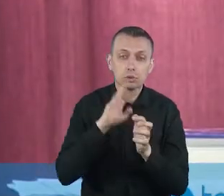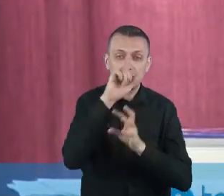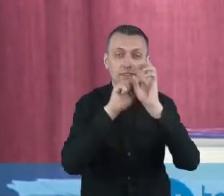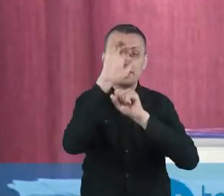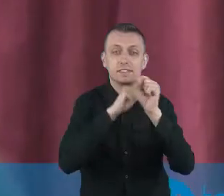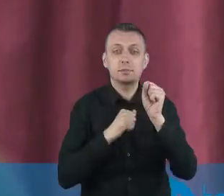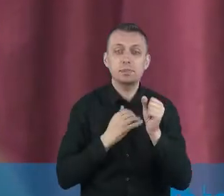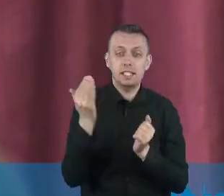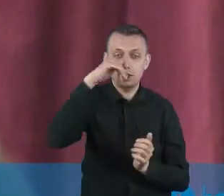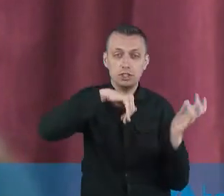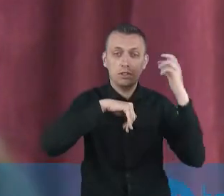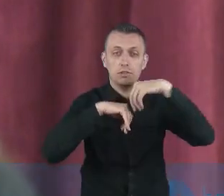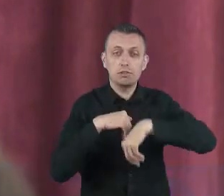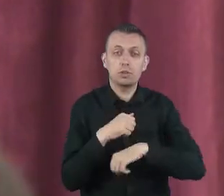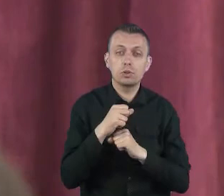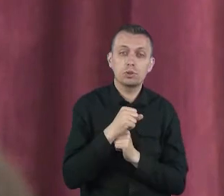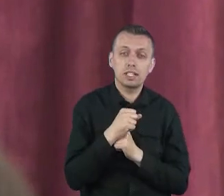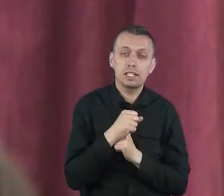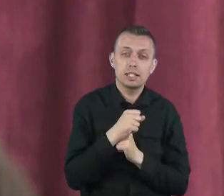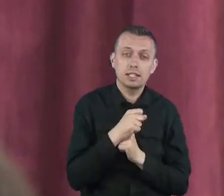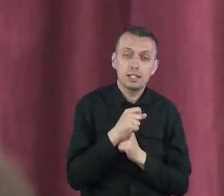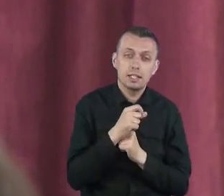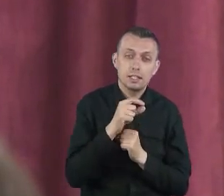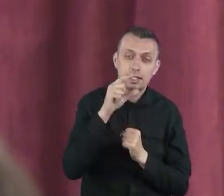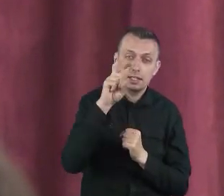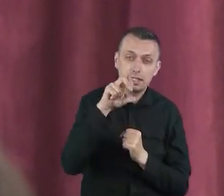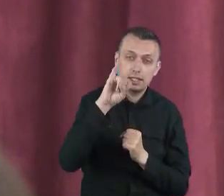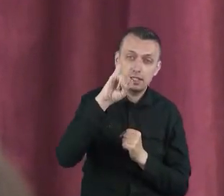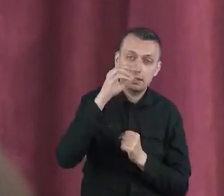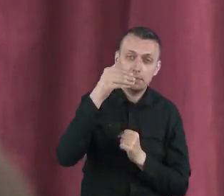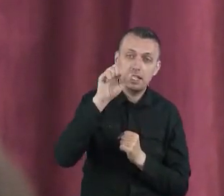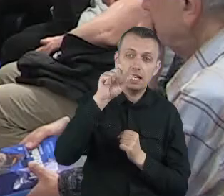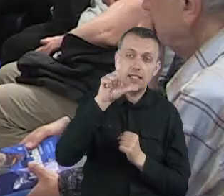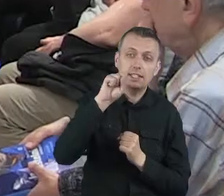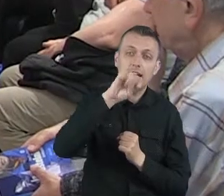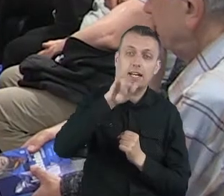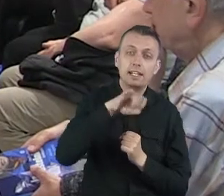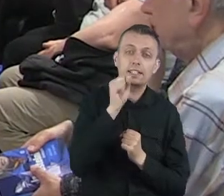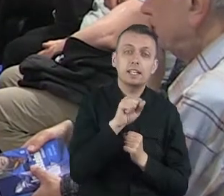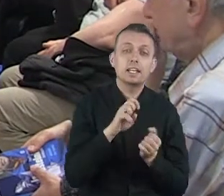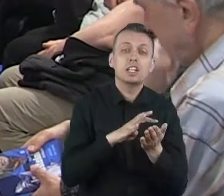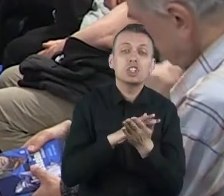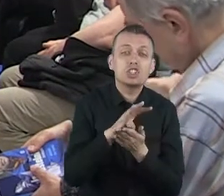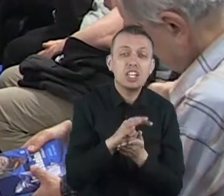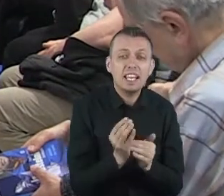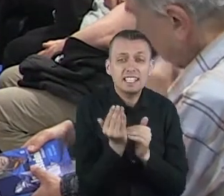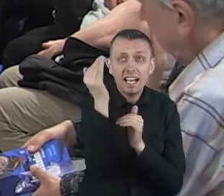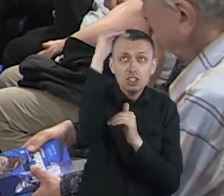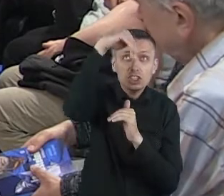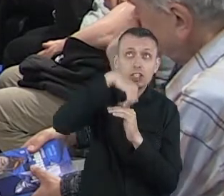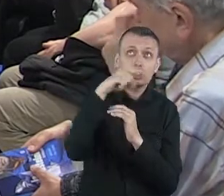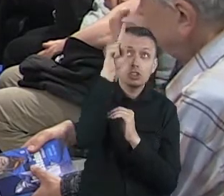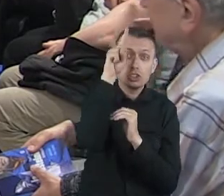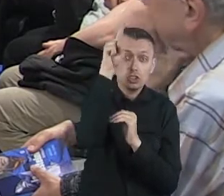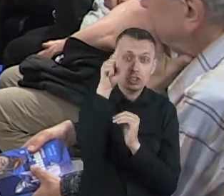się wysoko w góry. Gościem spotkania był himalaista i alpinista Piotr Pustelnik, zdobywca 14 szczytów liczących powyżej